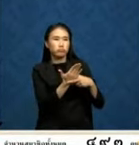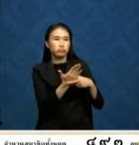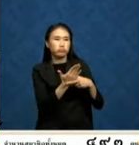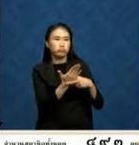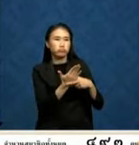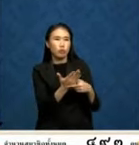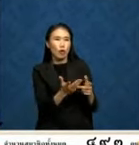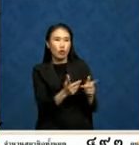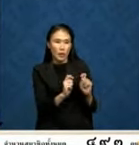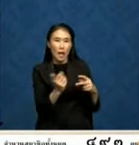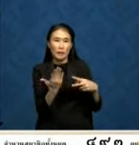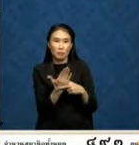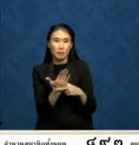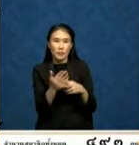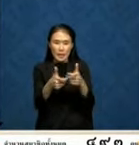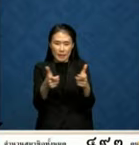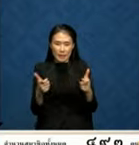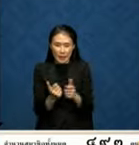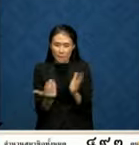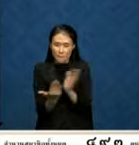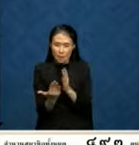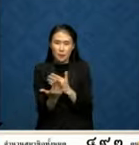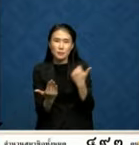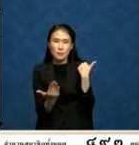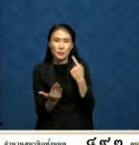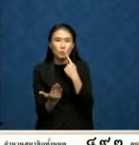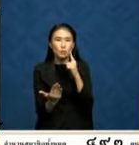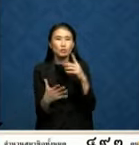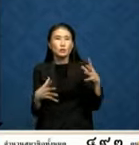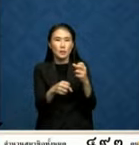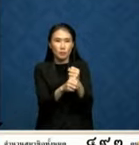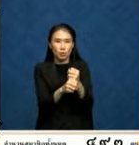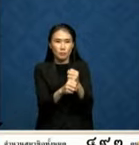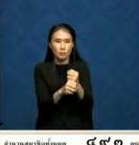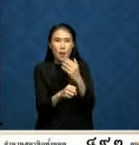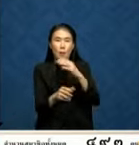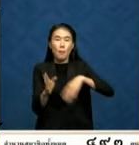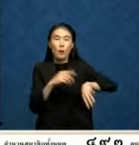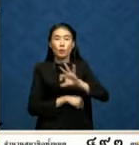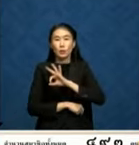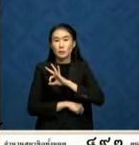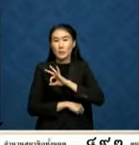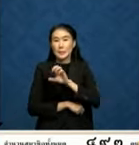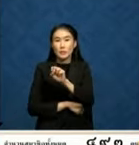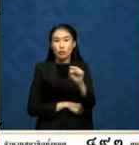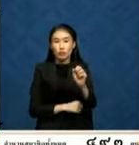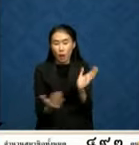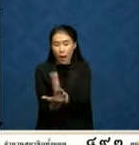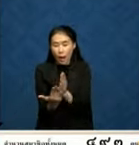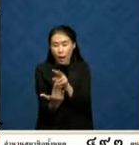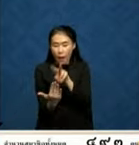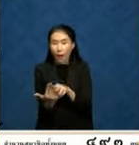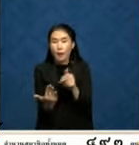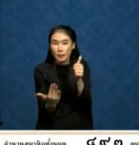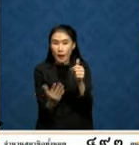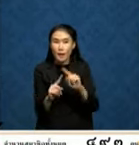ครับ มีในเล่มก็สรุปเพราะว่าเดี๋ยวเขาดูในเล่ม ได้ครับครับผมงั้นกล่